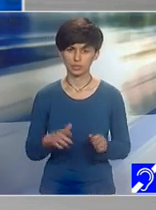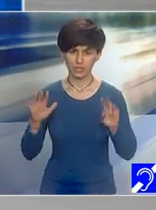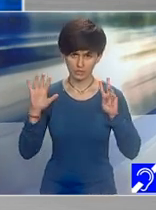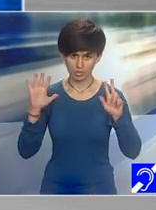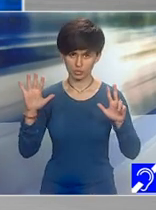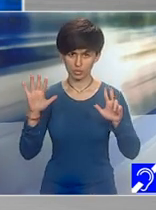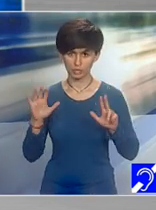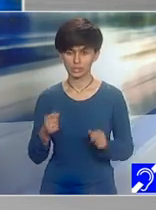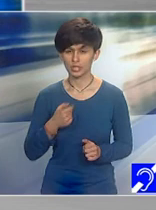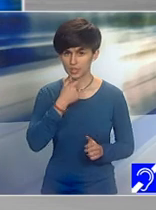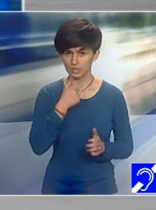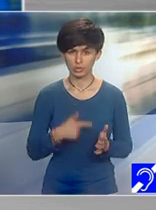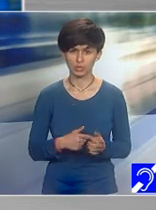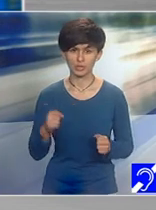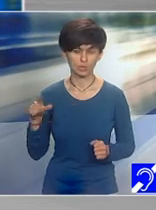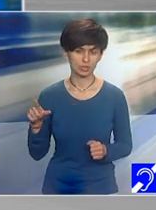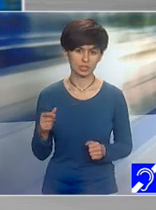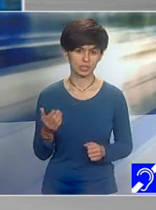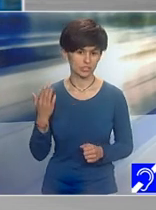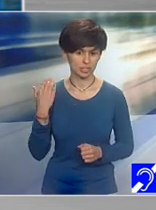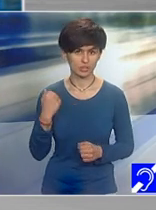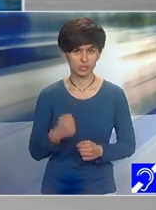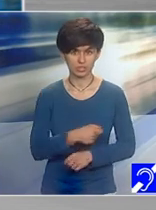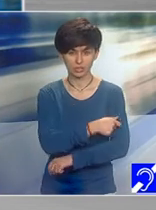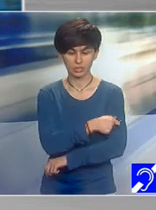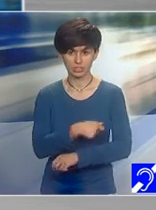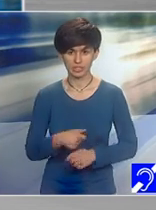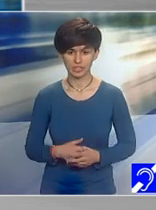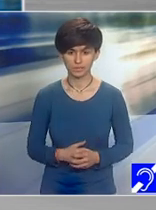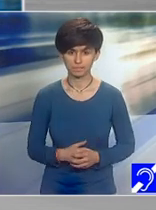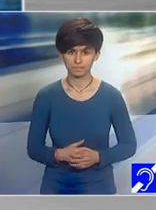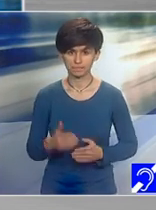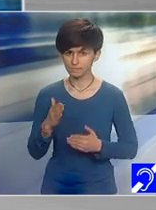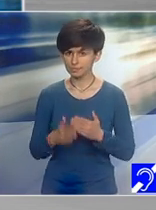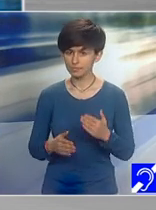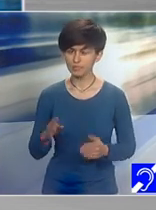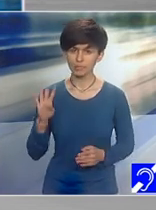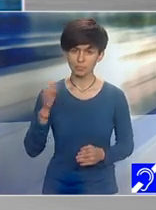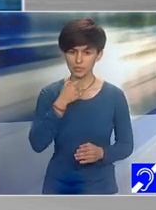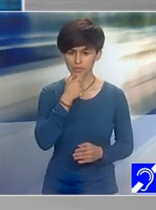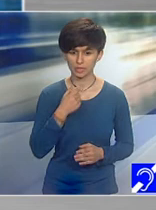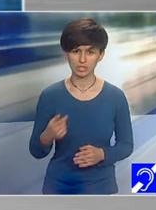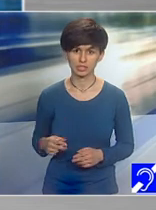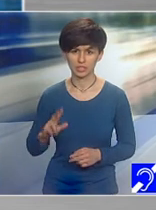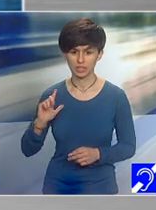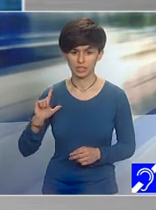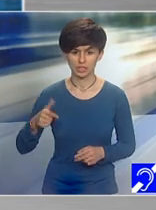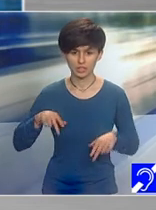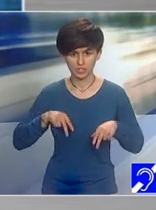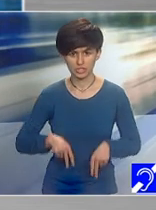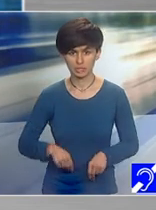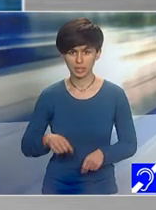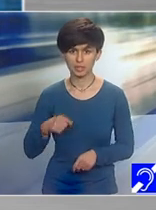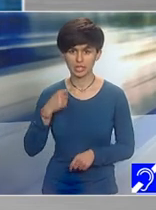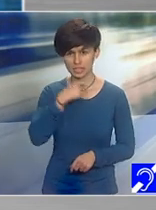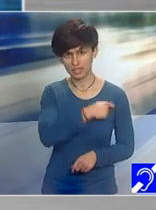Partidului Democrat. În prezent, cel puțin în ultimii 4 ani de zile, îndeplinesc și funcția de viceprimar al municipiului Cluj-Napoca. Am făcut